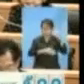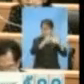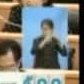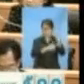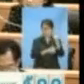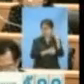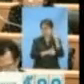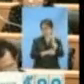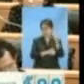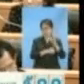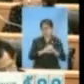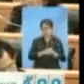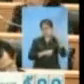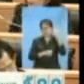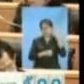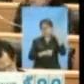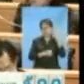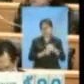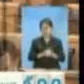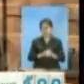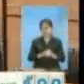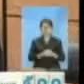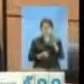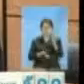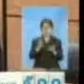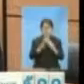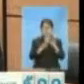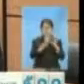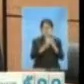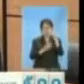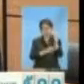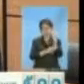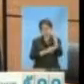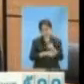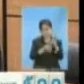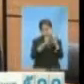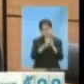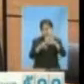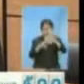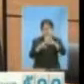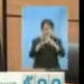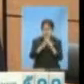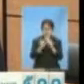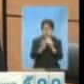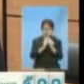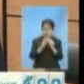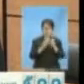านครับที่แล้วมาเนี่ยไม่ว่าจะเป็นเรื่องการท่องเที่ยวไม่ว่าจะเป็นเรื่องการกีฬา